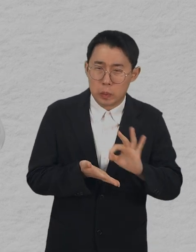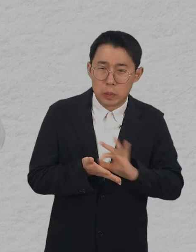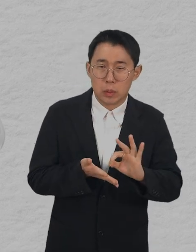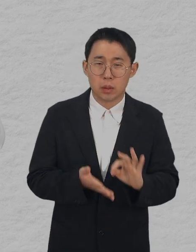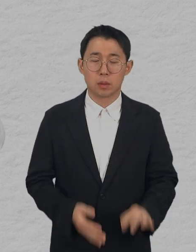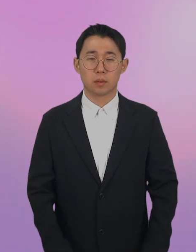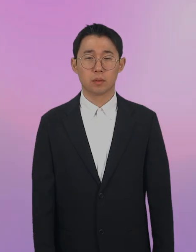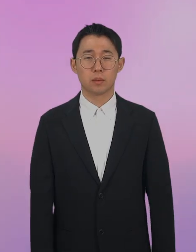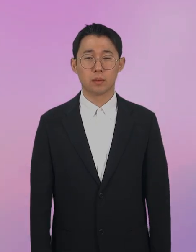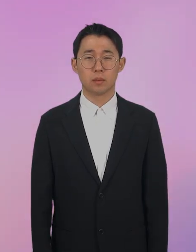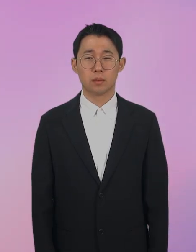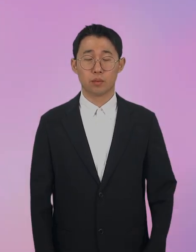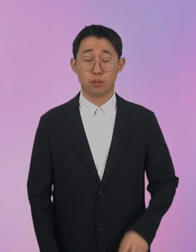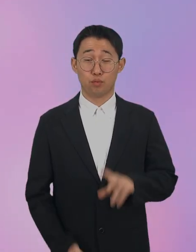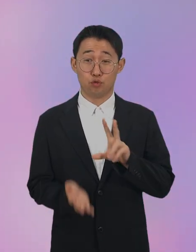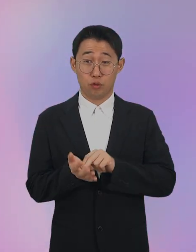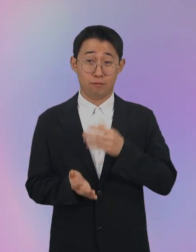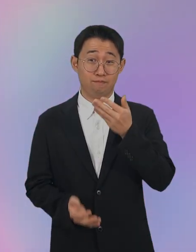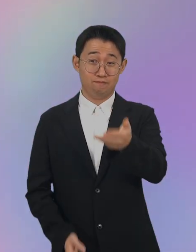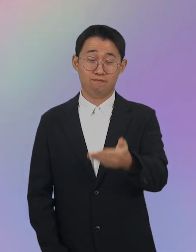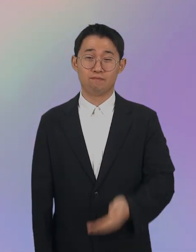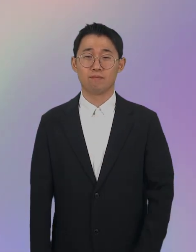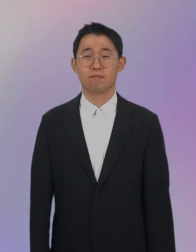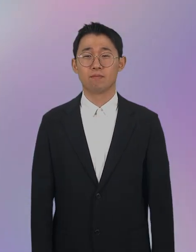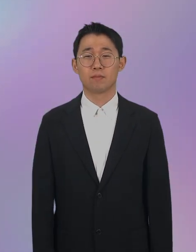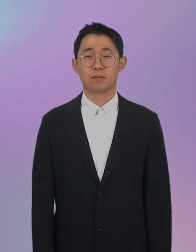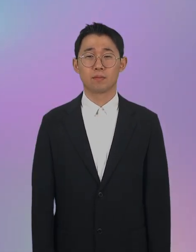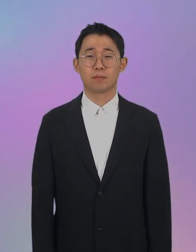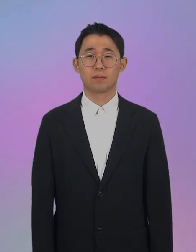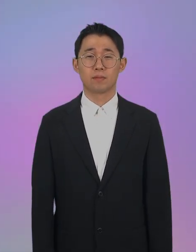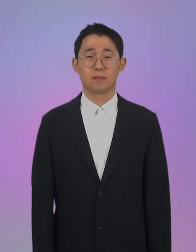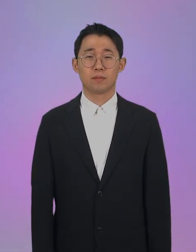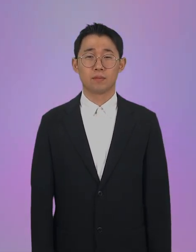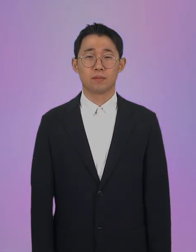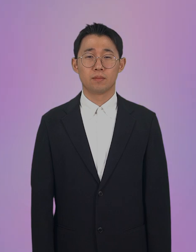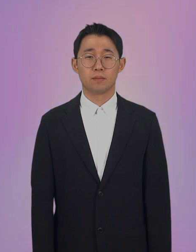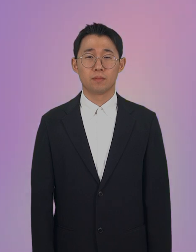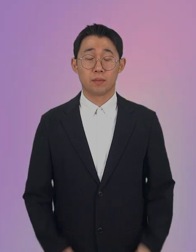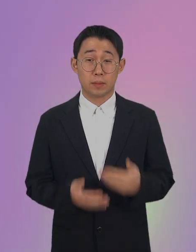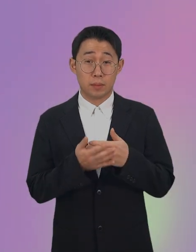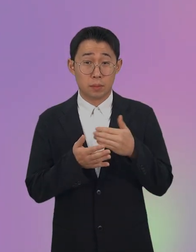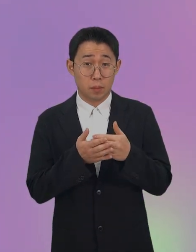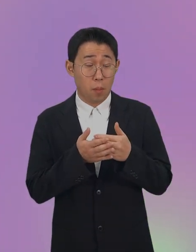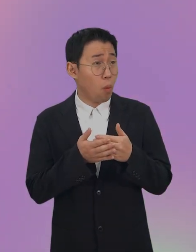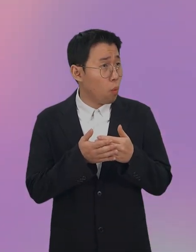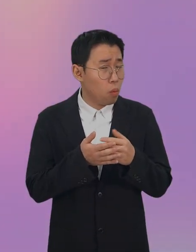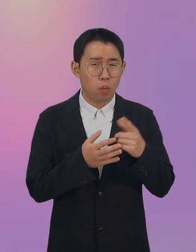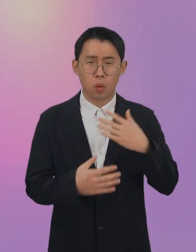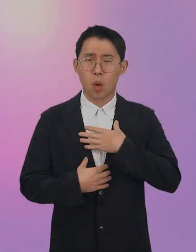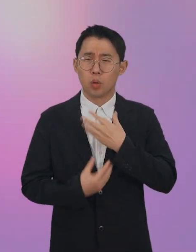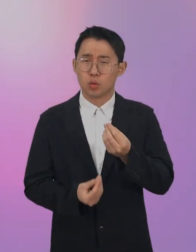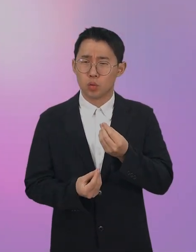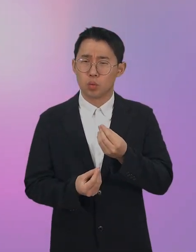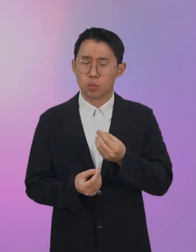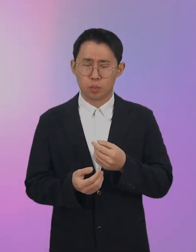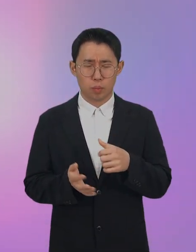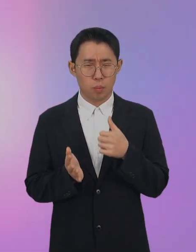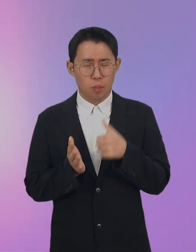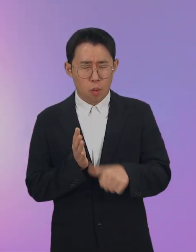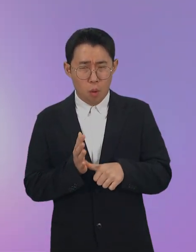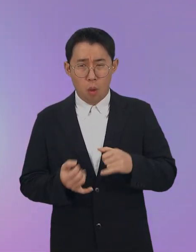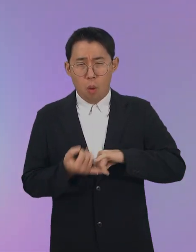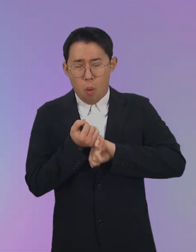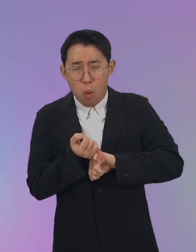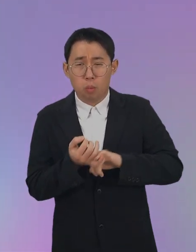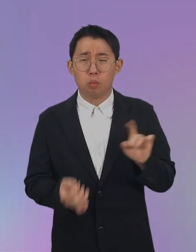해요. 자, 그럼 그림 문제를 맞춰볼까요? 아래 그림 중 실험실 안전을 위해 필요한